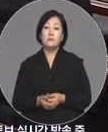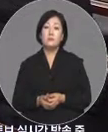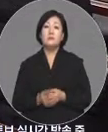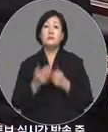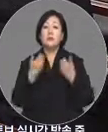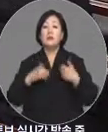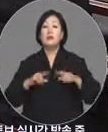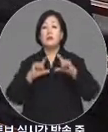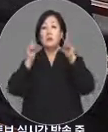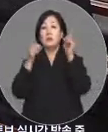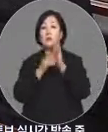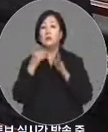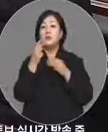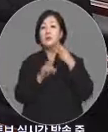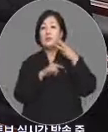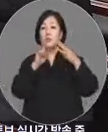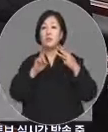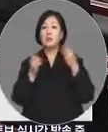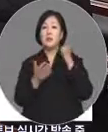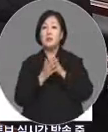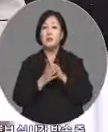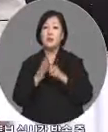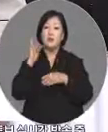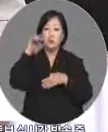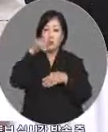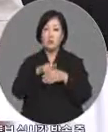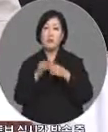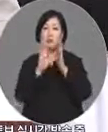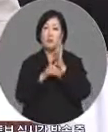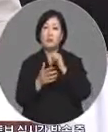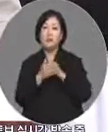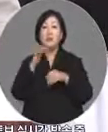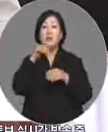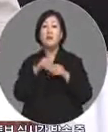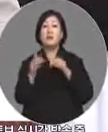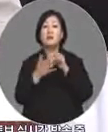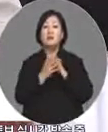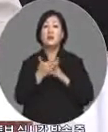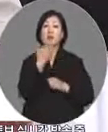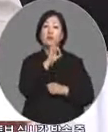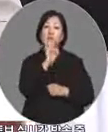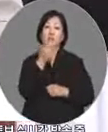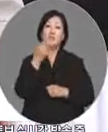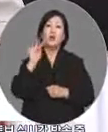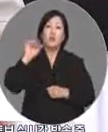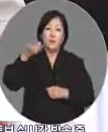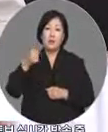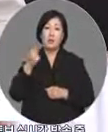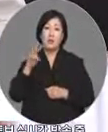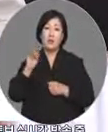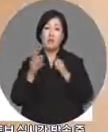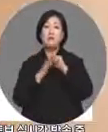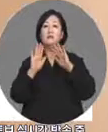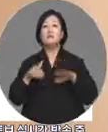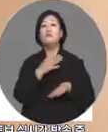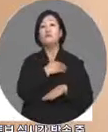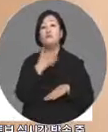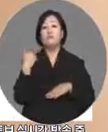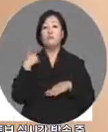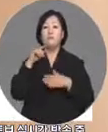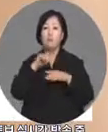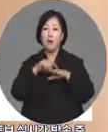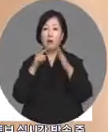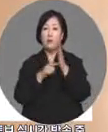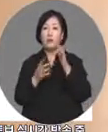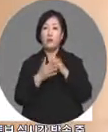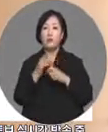생일이 3월 10일 이전이어서 생애 첫 투표를 대통령 선거에서 한 류재성 군과 박대건 군은 지금도 뿌듯합니다. 떨리는